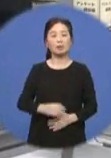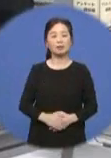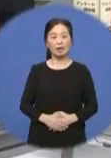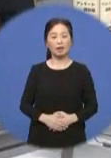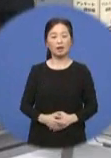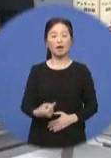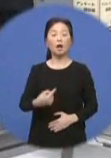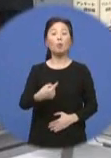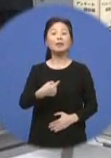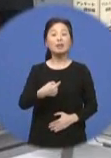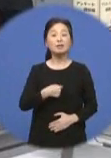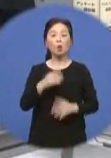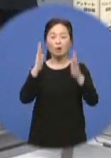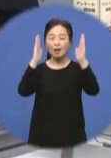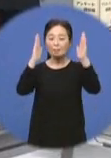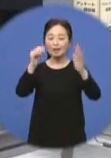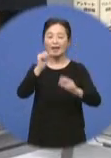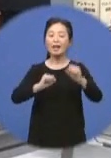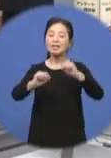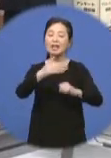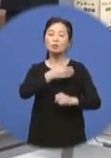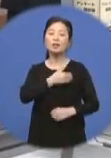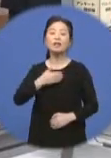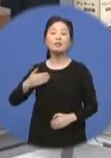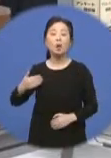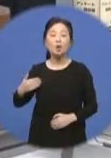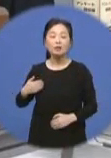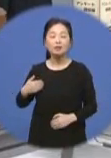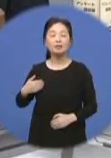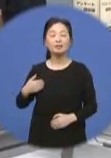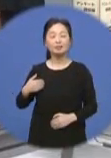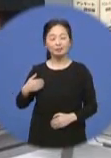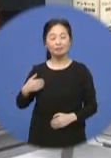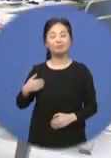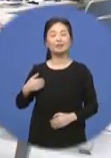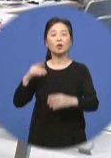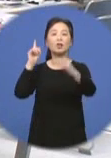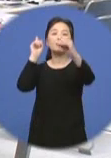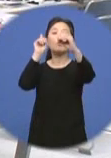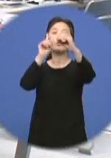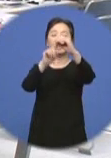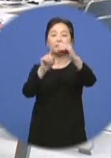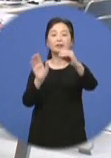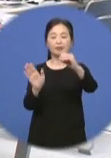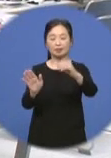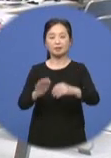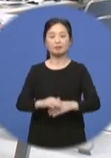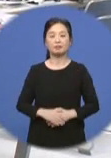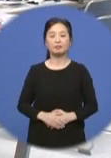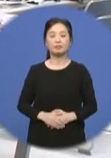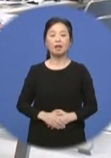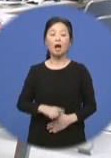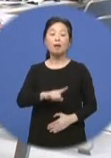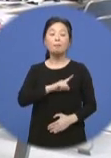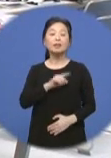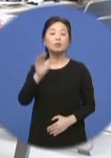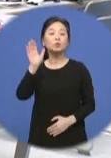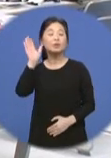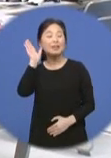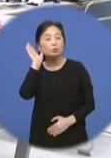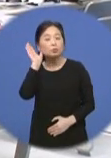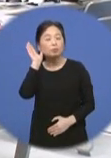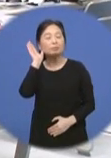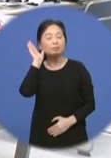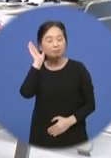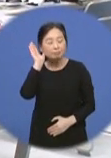自身も頑張って活躍できるようにというのを目標にしていきたいなと思います。 やっぱり聞くっていうことが一番大